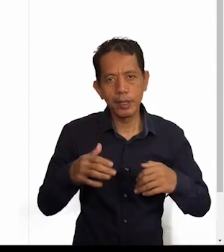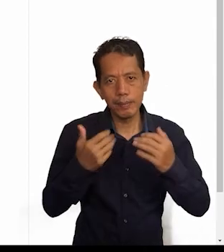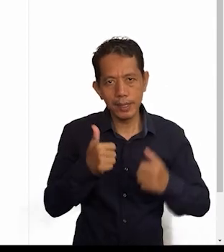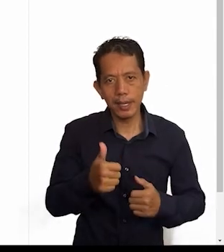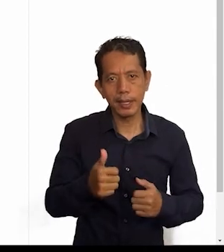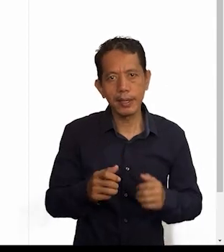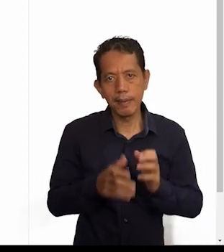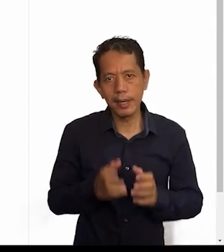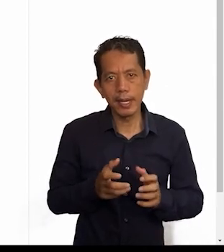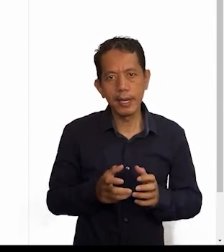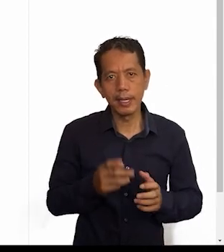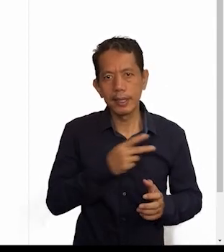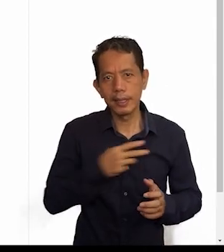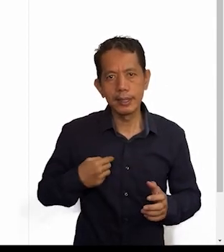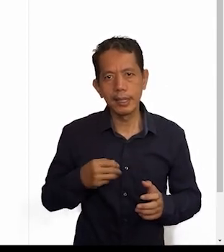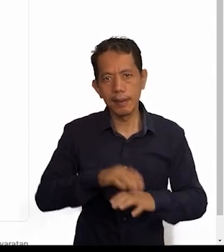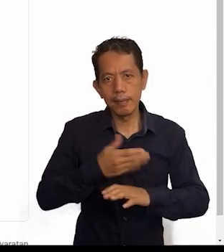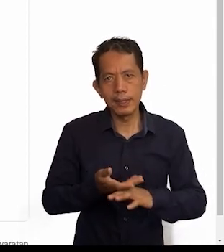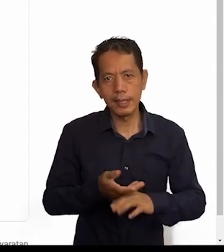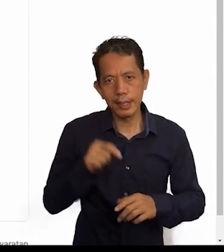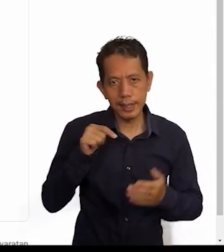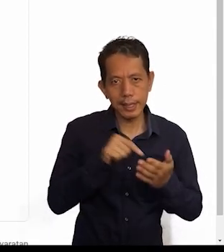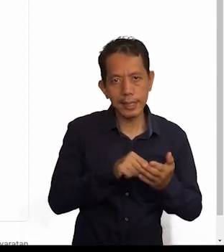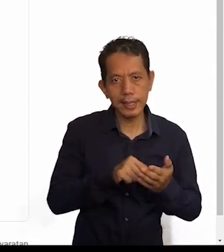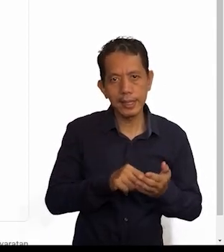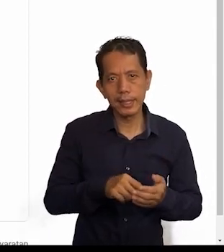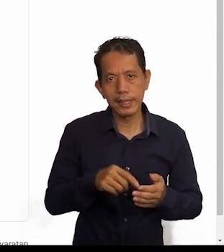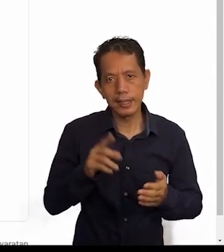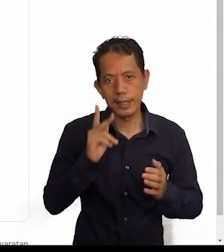Maka, kita bisa klik kata berikutnya.